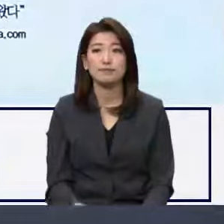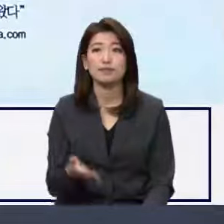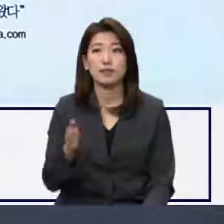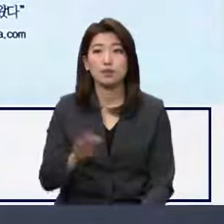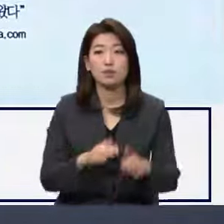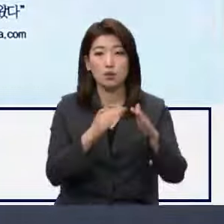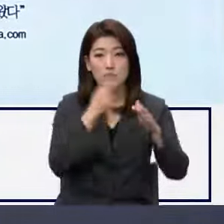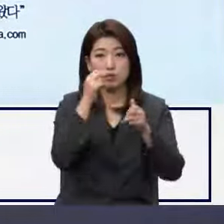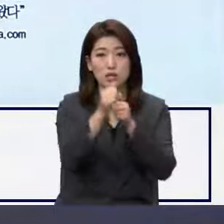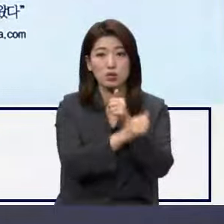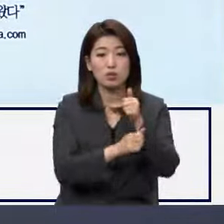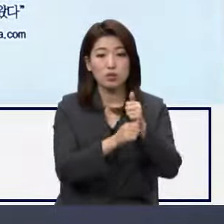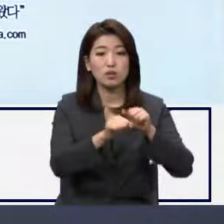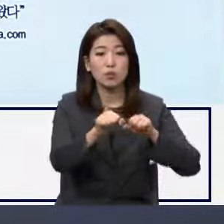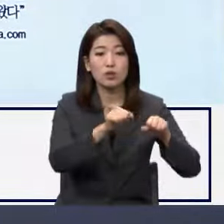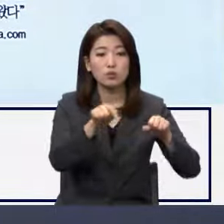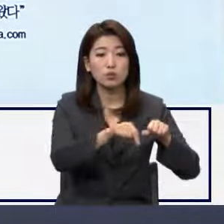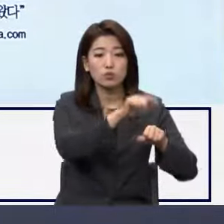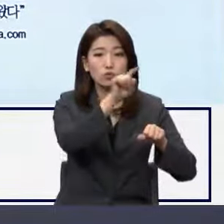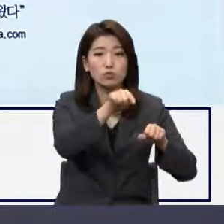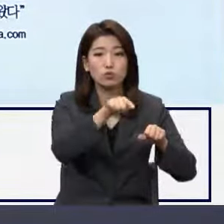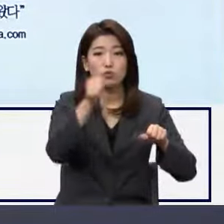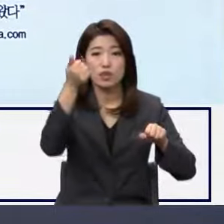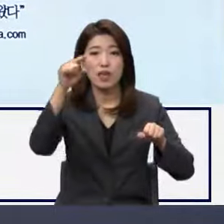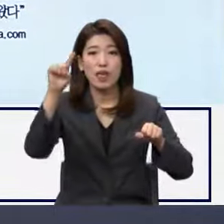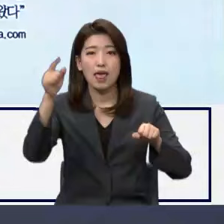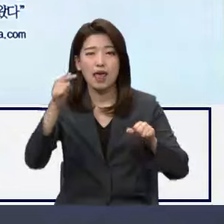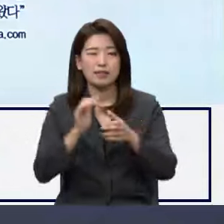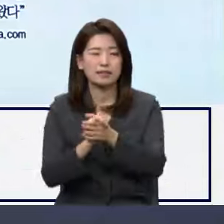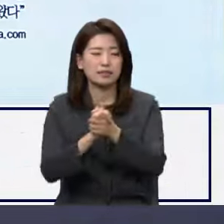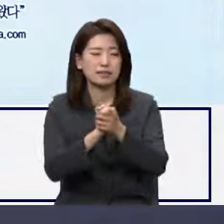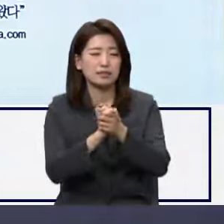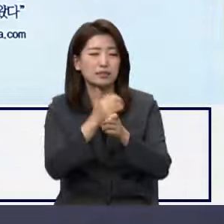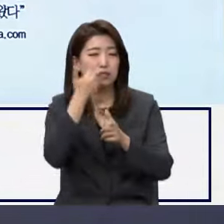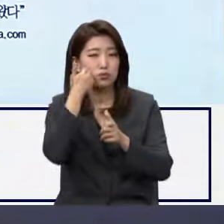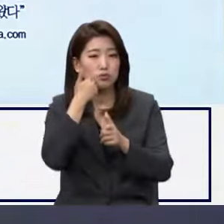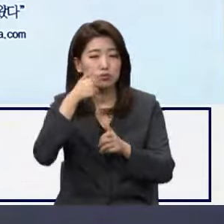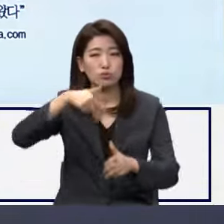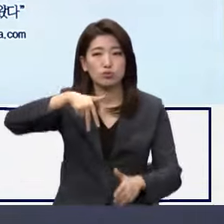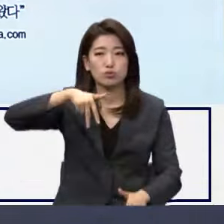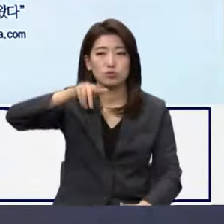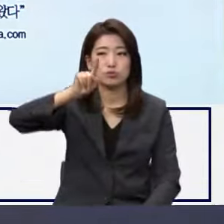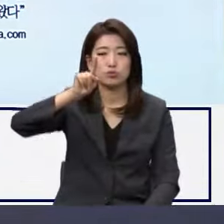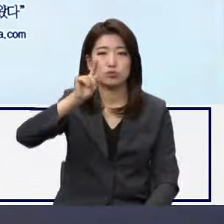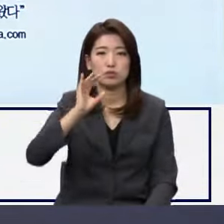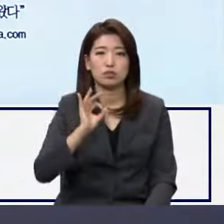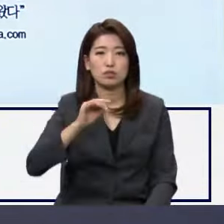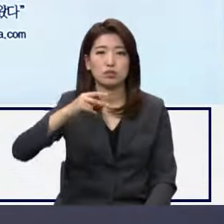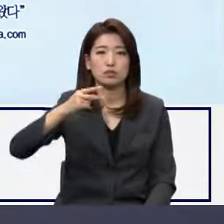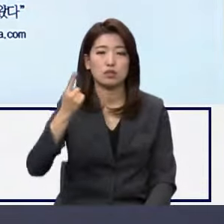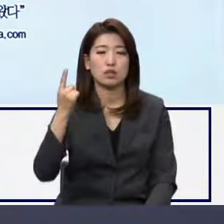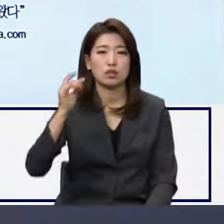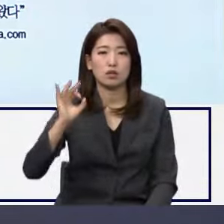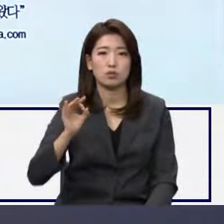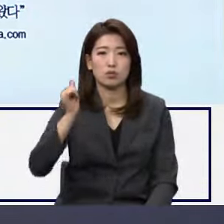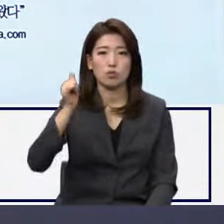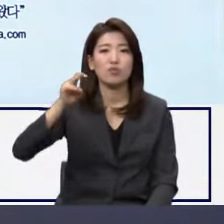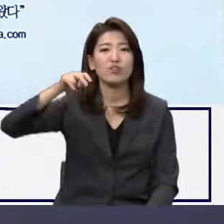볼까요 진윤 이철규 친한 장동혁 비공개 공간이